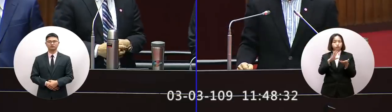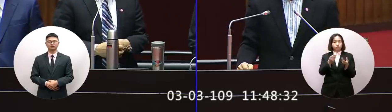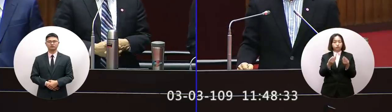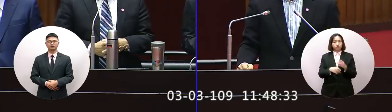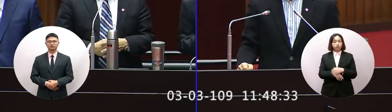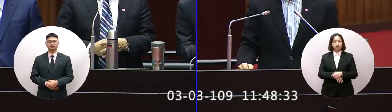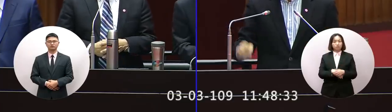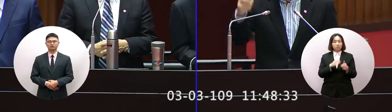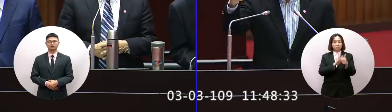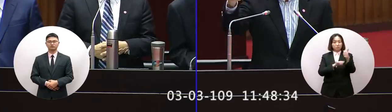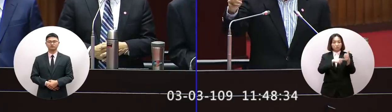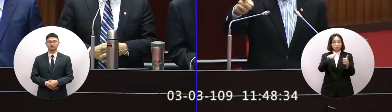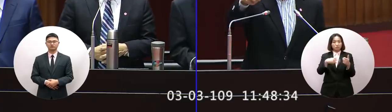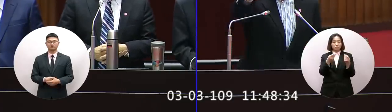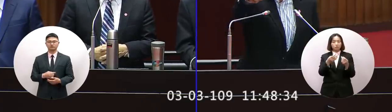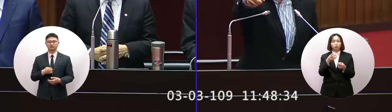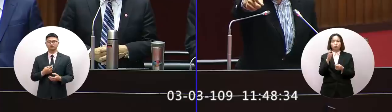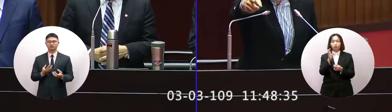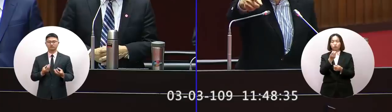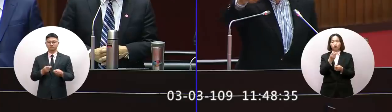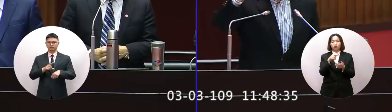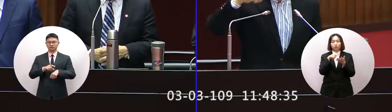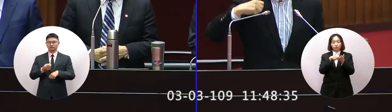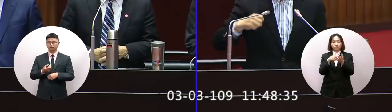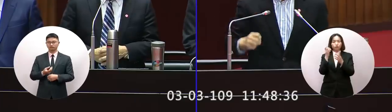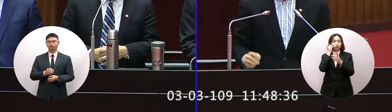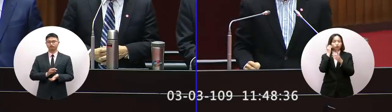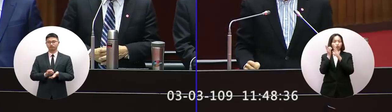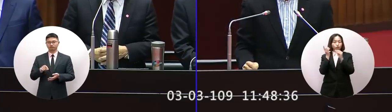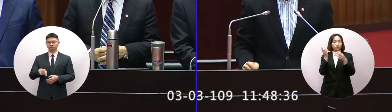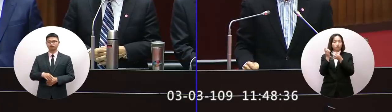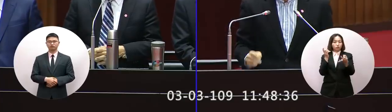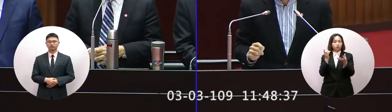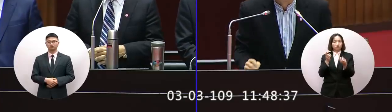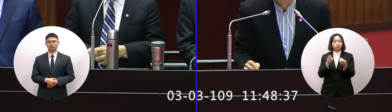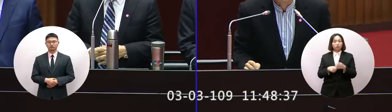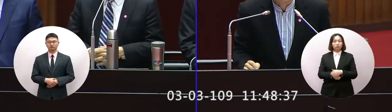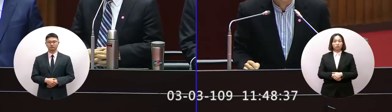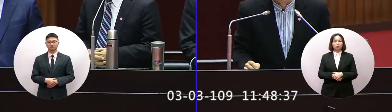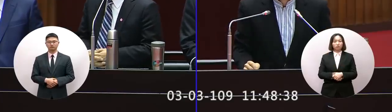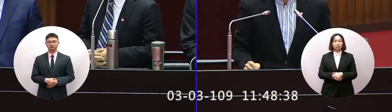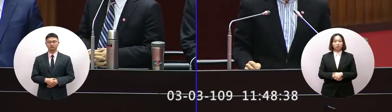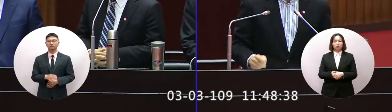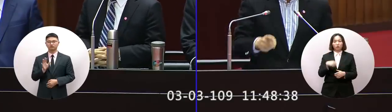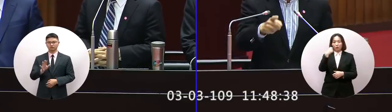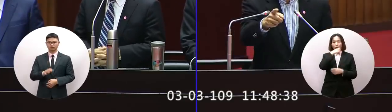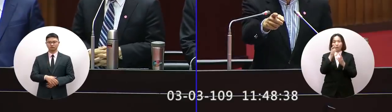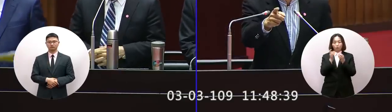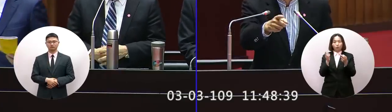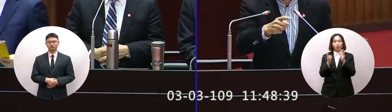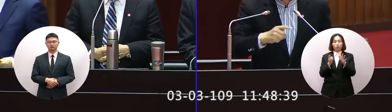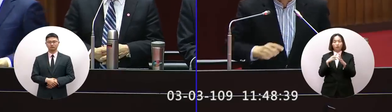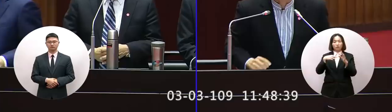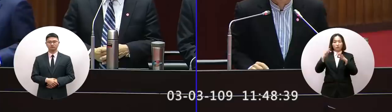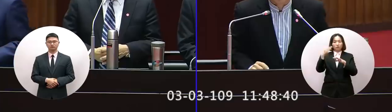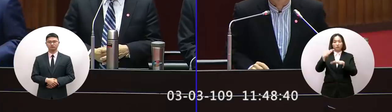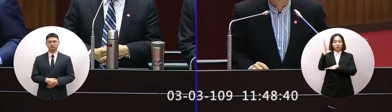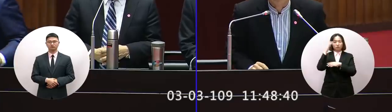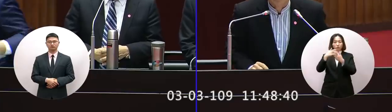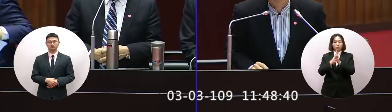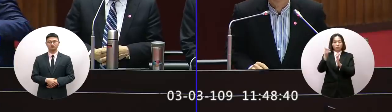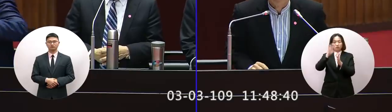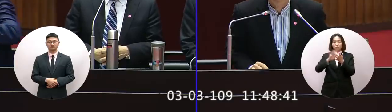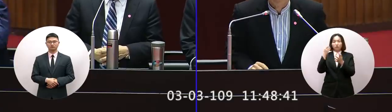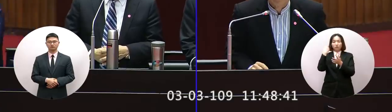也沒有時間沒有用啊主席長有沒有用台灣配有沒有有有財政部長有沒有台灣